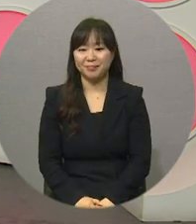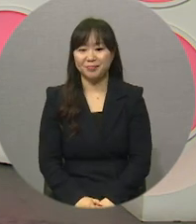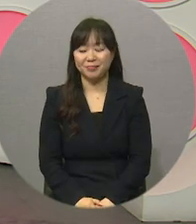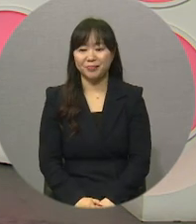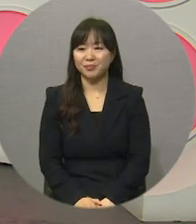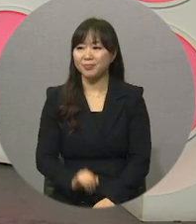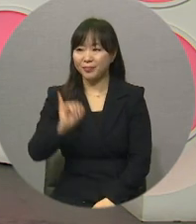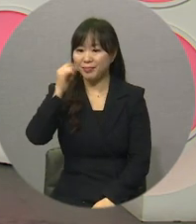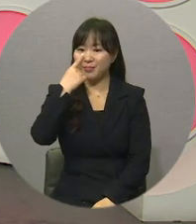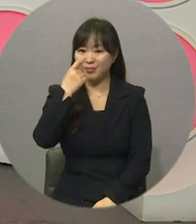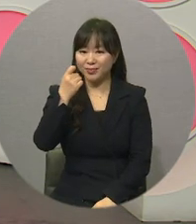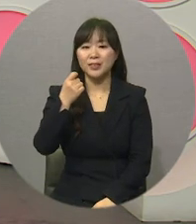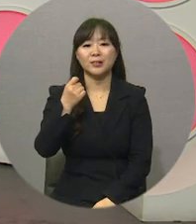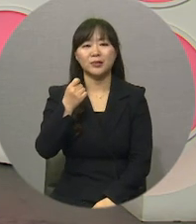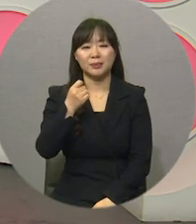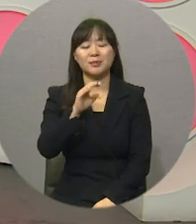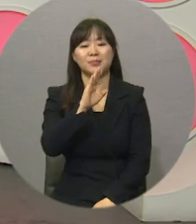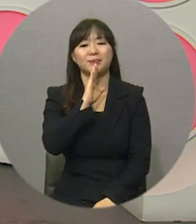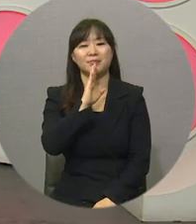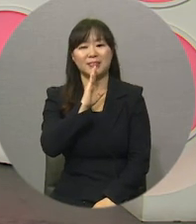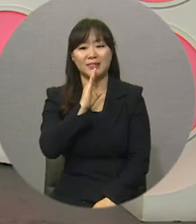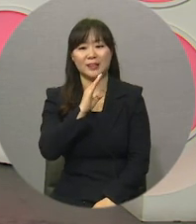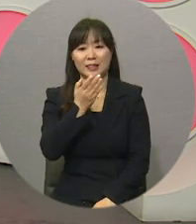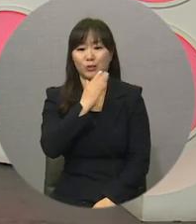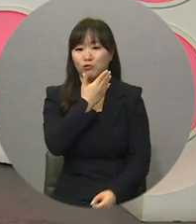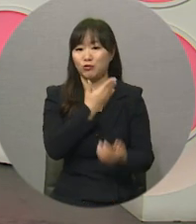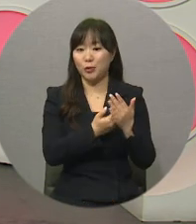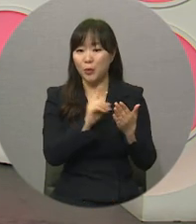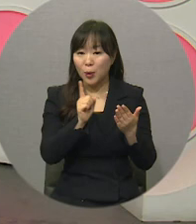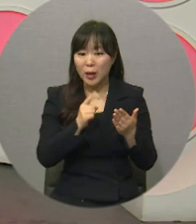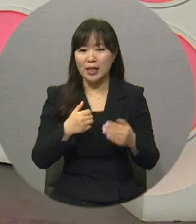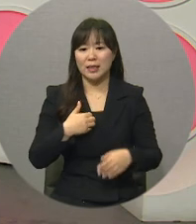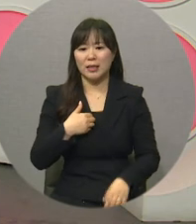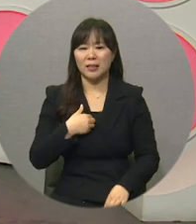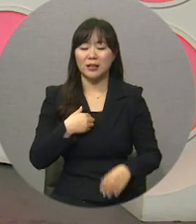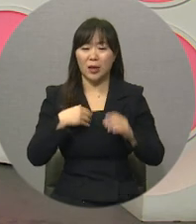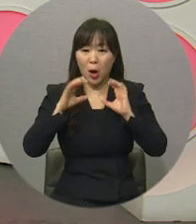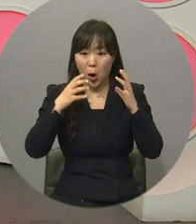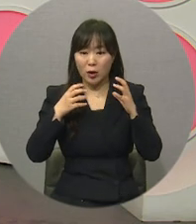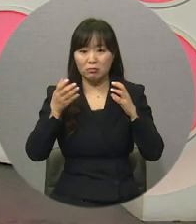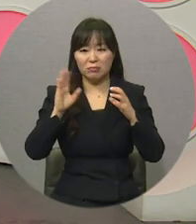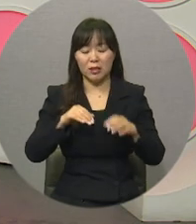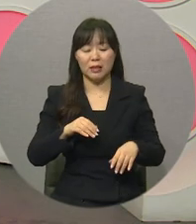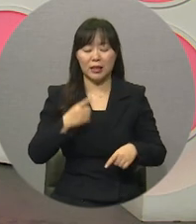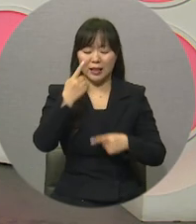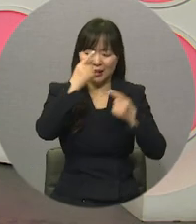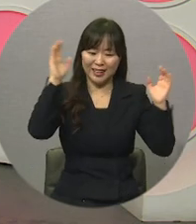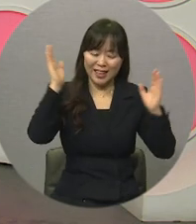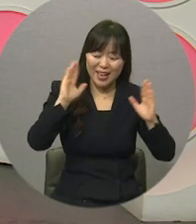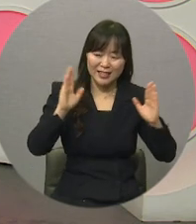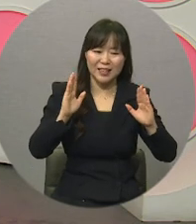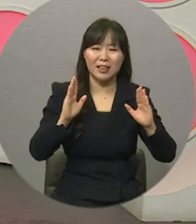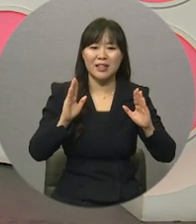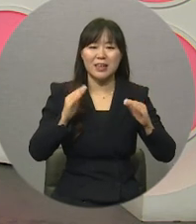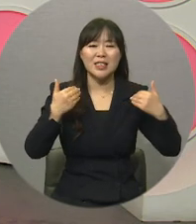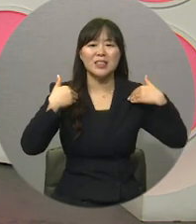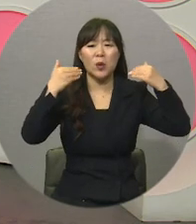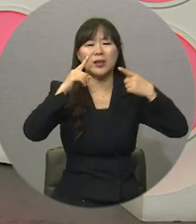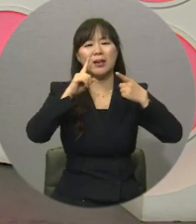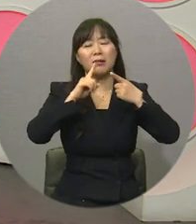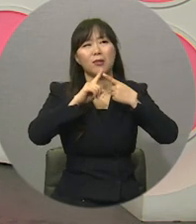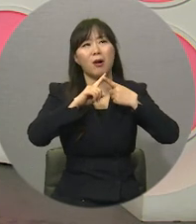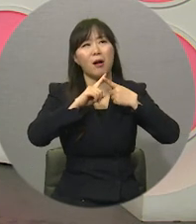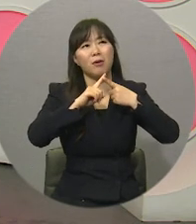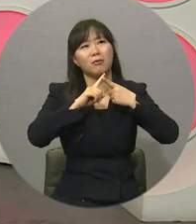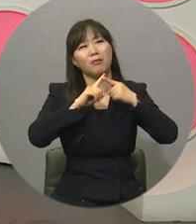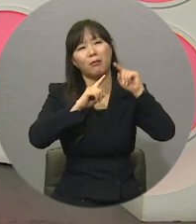언니가 멋쟁이셨나요? 멋쟁이였고요. 중요한 거는, 이제 저는 어린데, 왠지 이렇게 대학생, 막 이렇게 성인에 대한 동경이